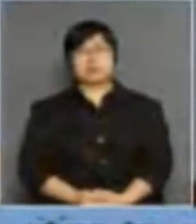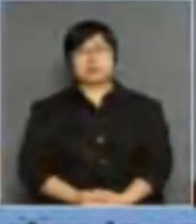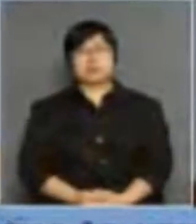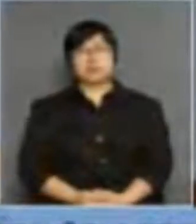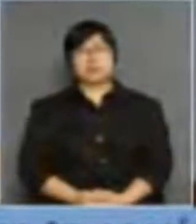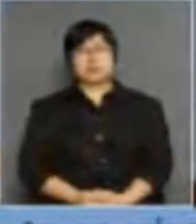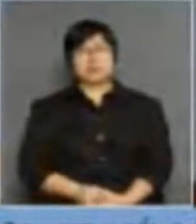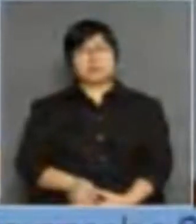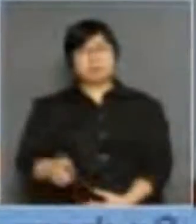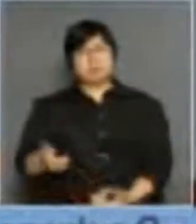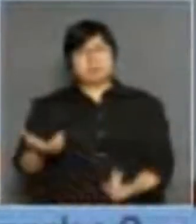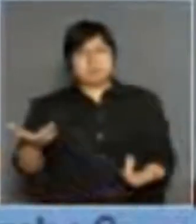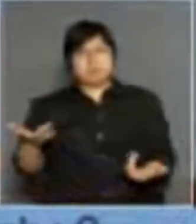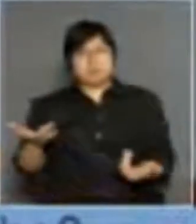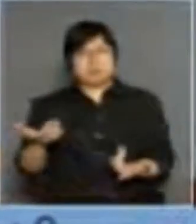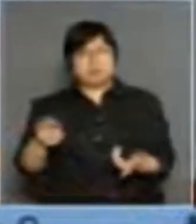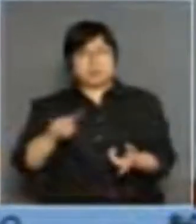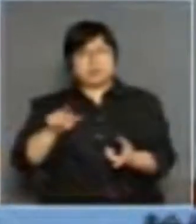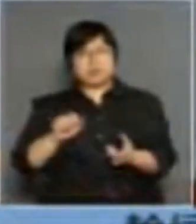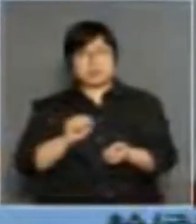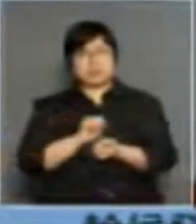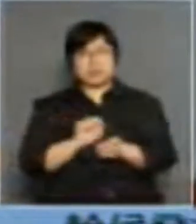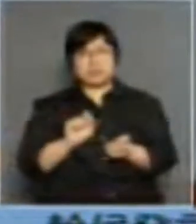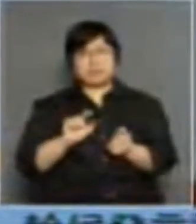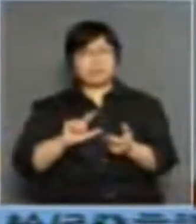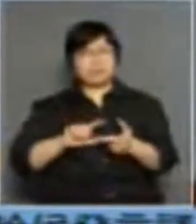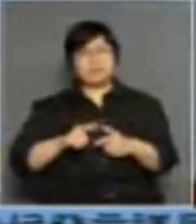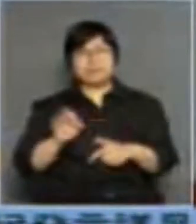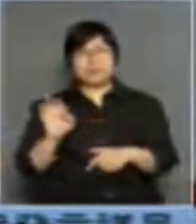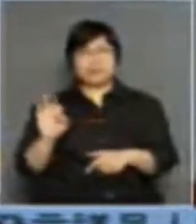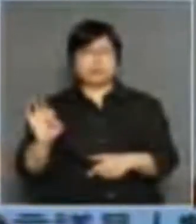這個是沒有解決到的。所以我們看到